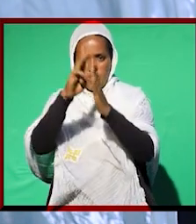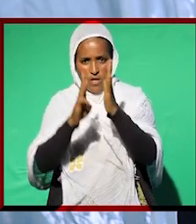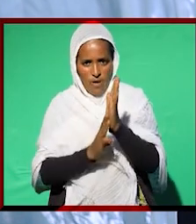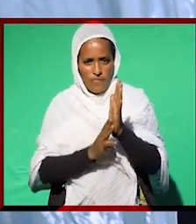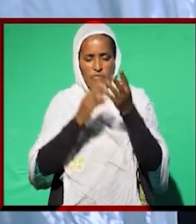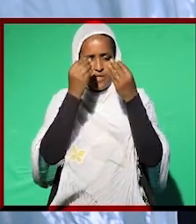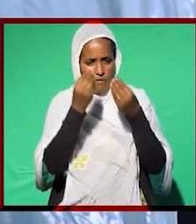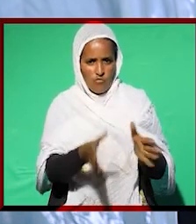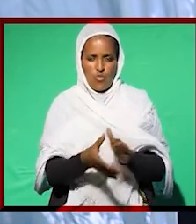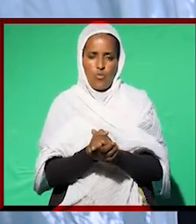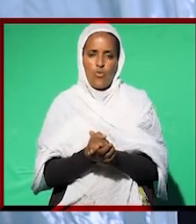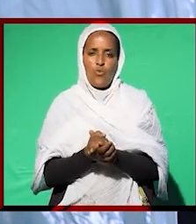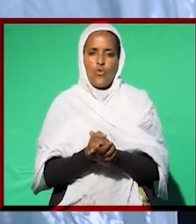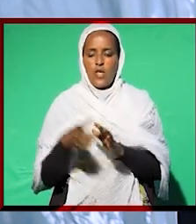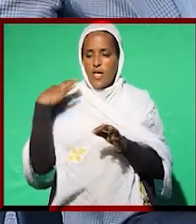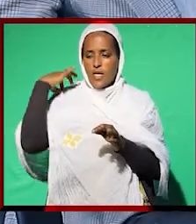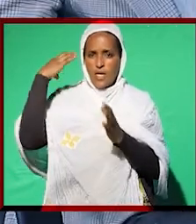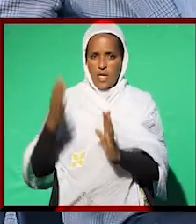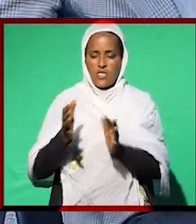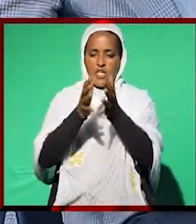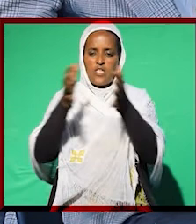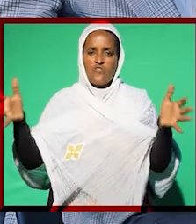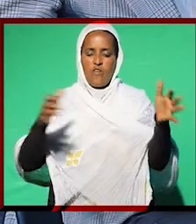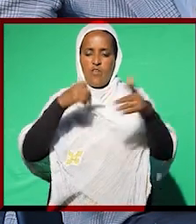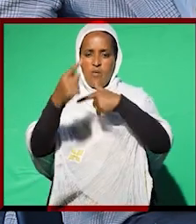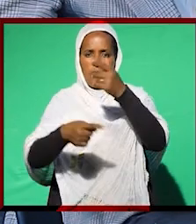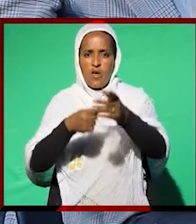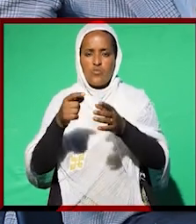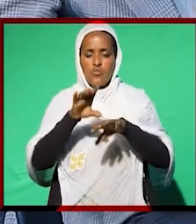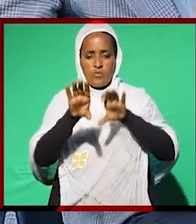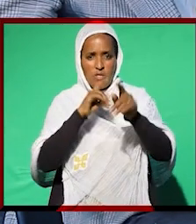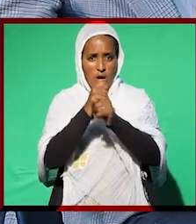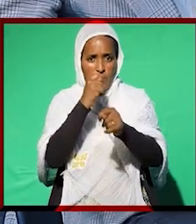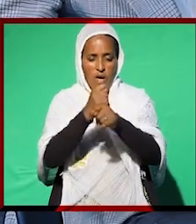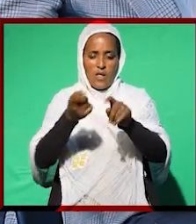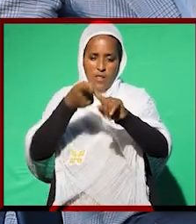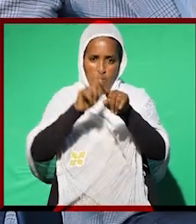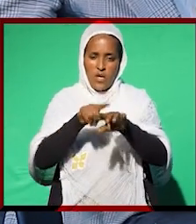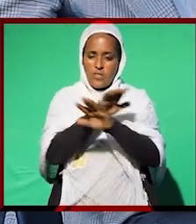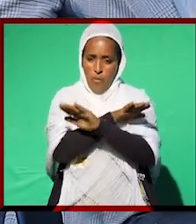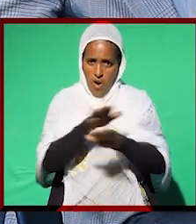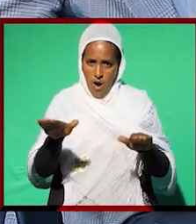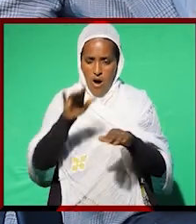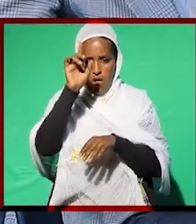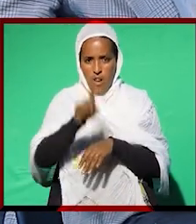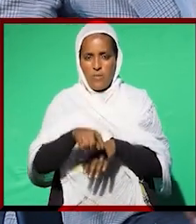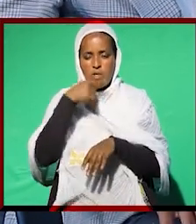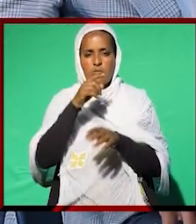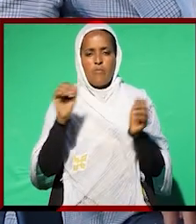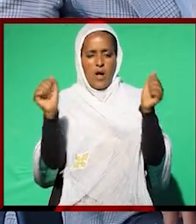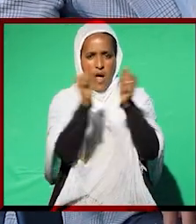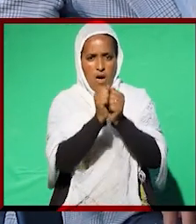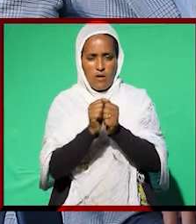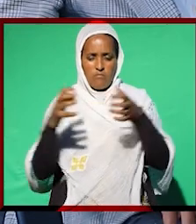አይነት ግብረ ገብነት ጠፍቶ ግለኝነት እየተስፋፋ የሚሄደውን አድራጎት ተመለስ በቃህ ሊል